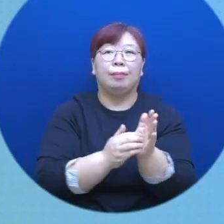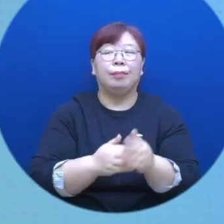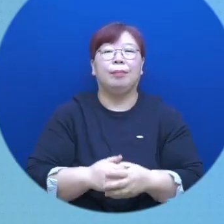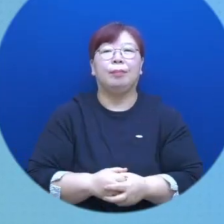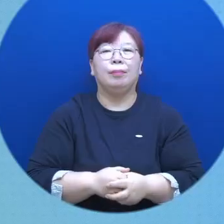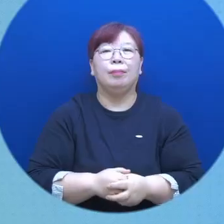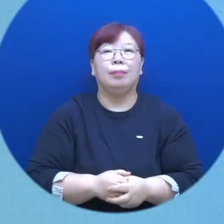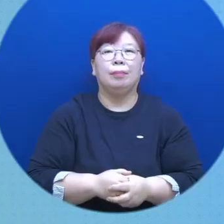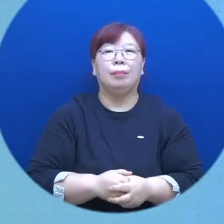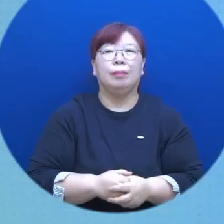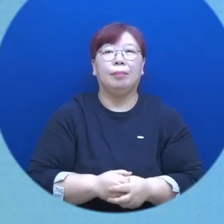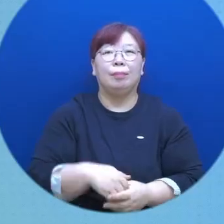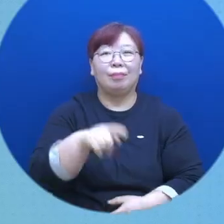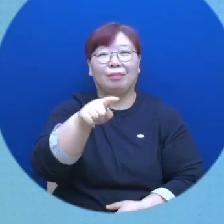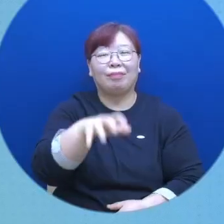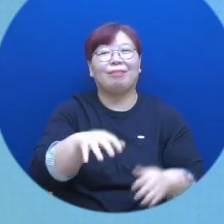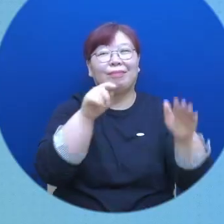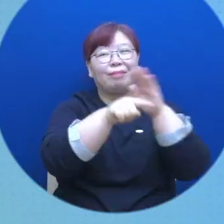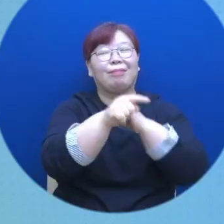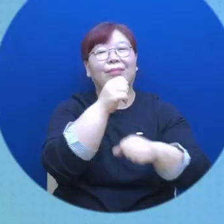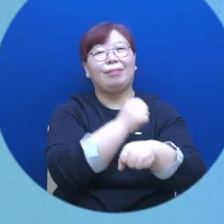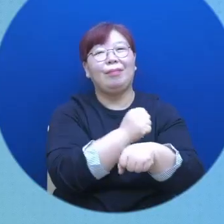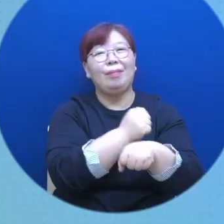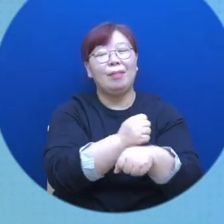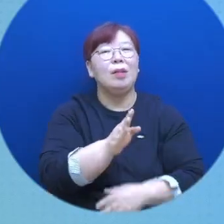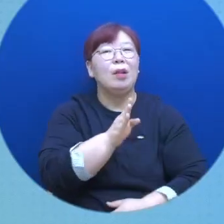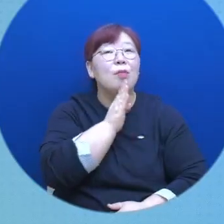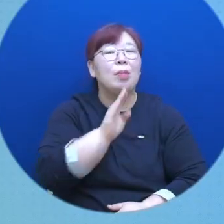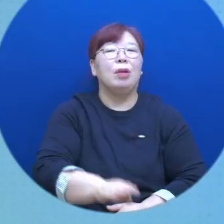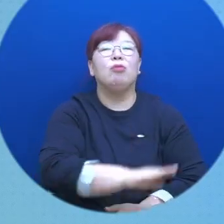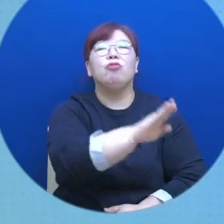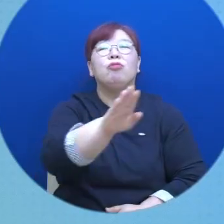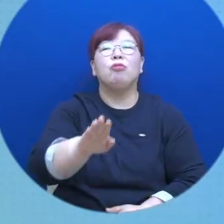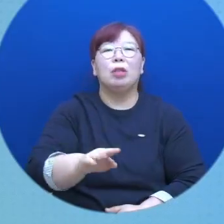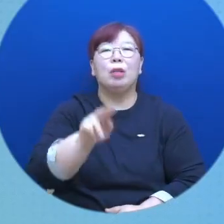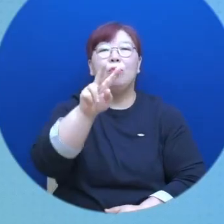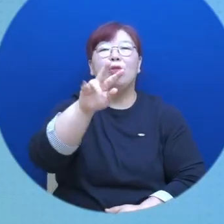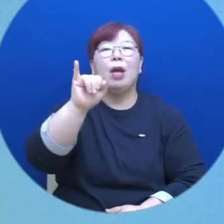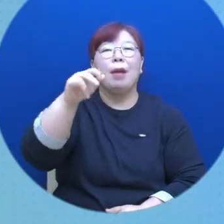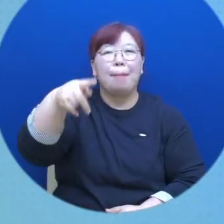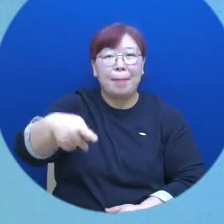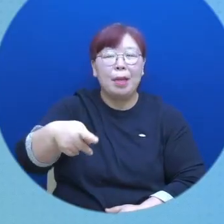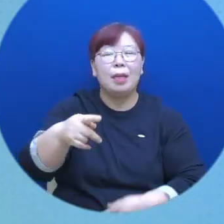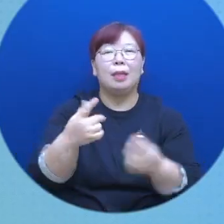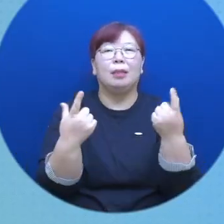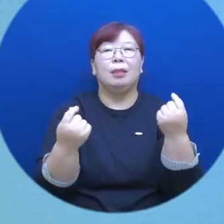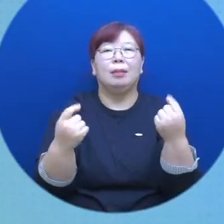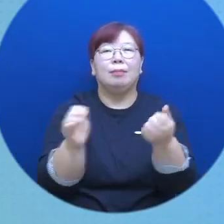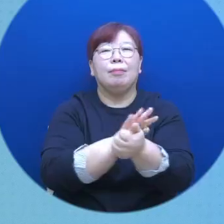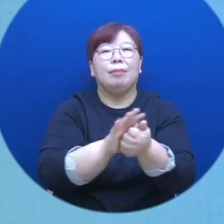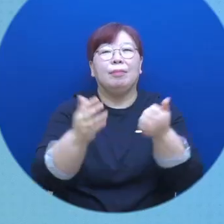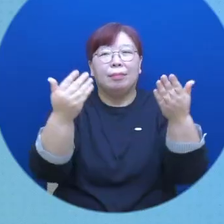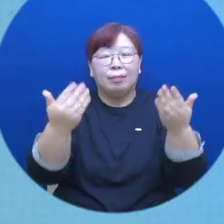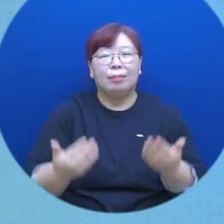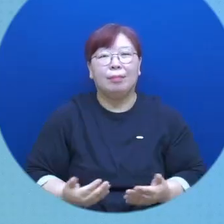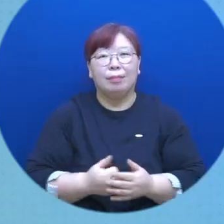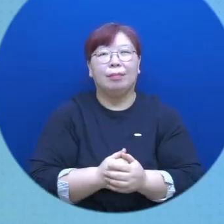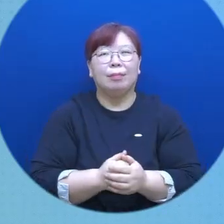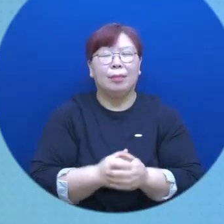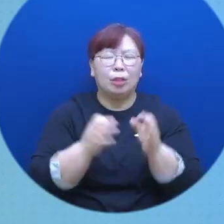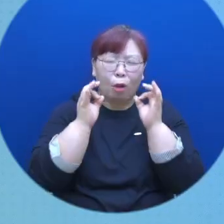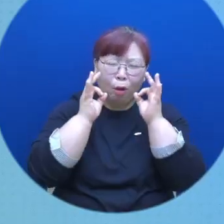그곳에 가니까 정말 우리를 VIP로 대접해 주었습니다. 한눈에